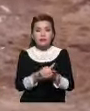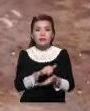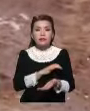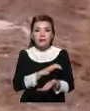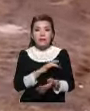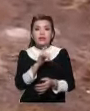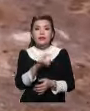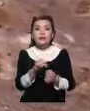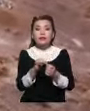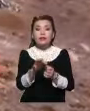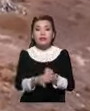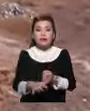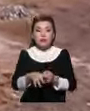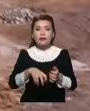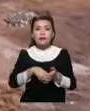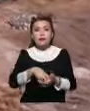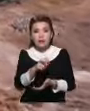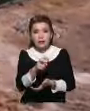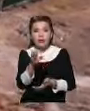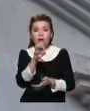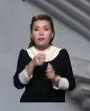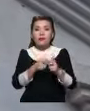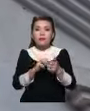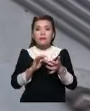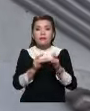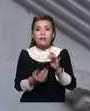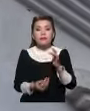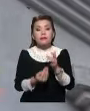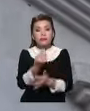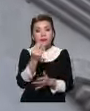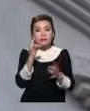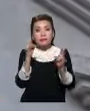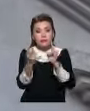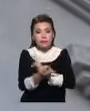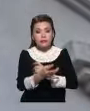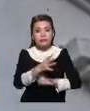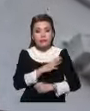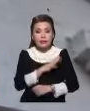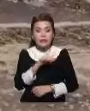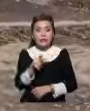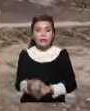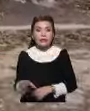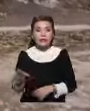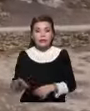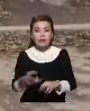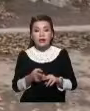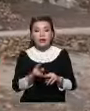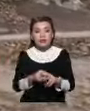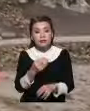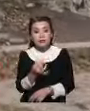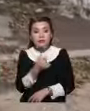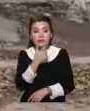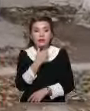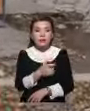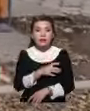Жители региона неоднократно писали о проблеме в социальных сетях. В результате информации заинтересовались компетентные органы. Департамент